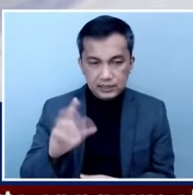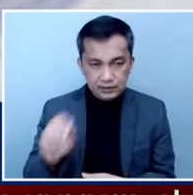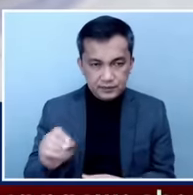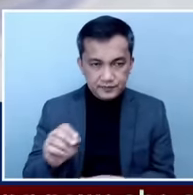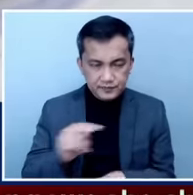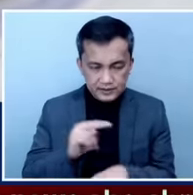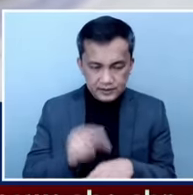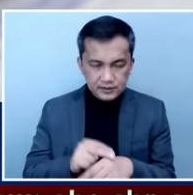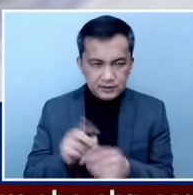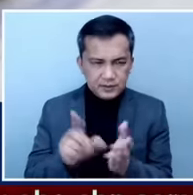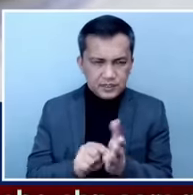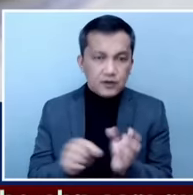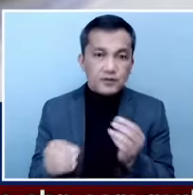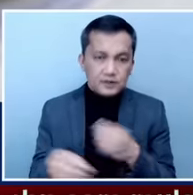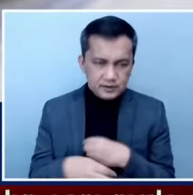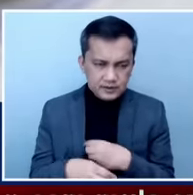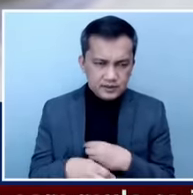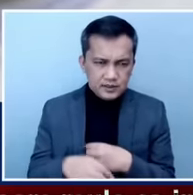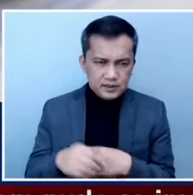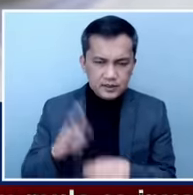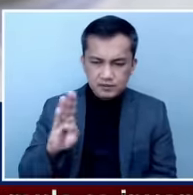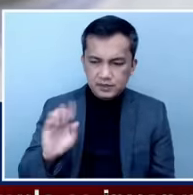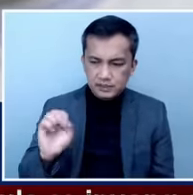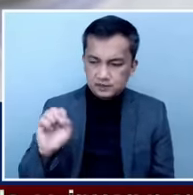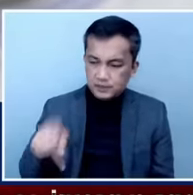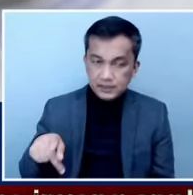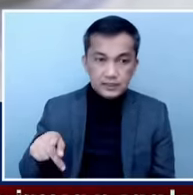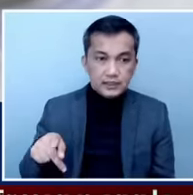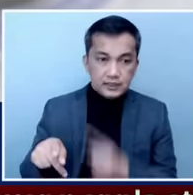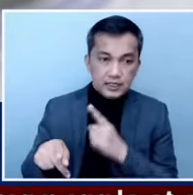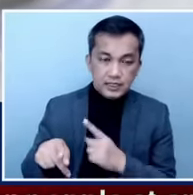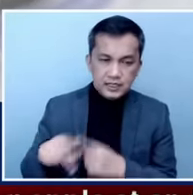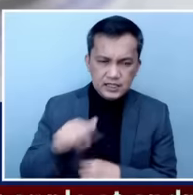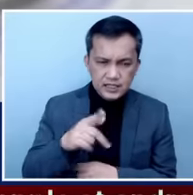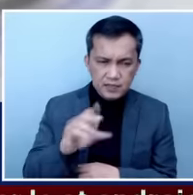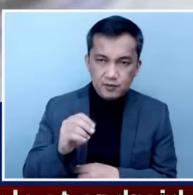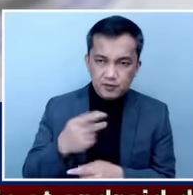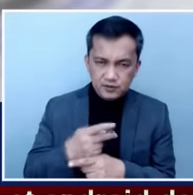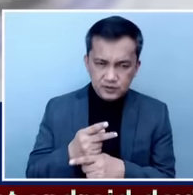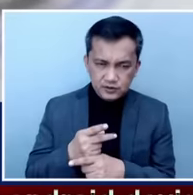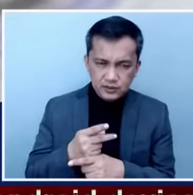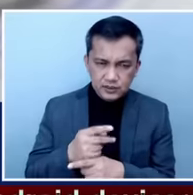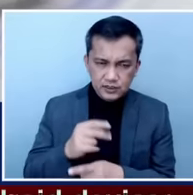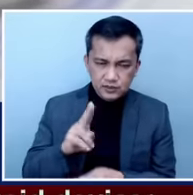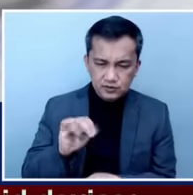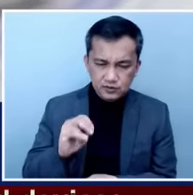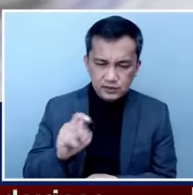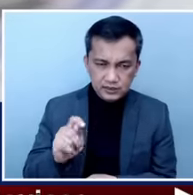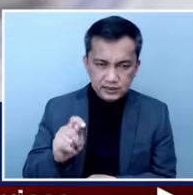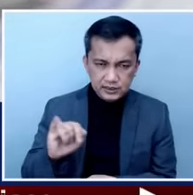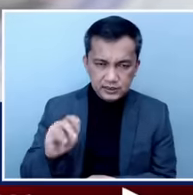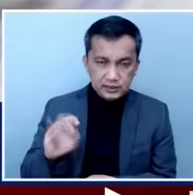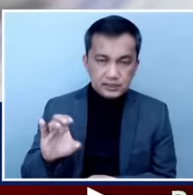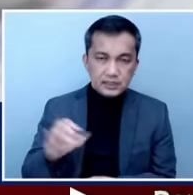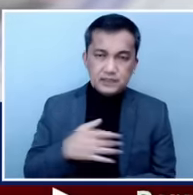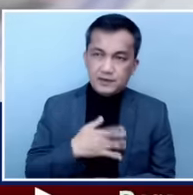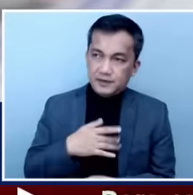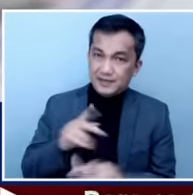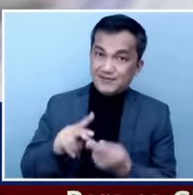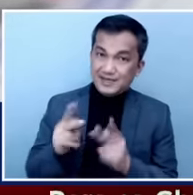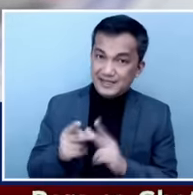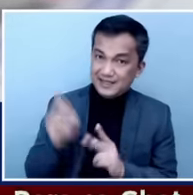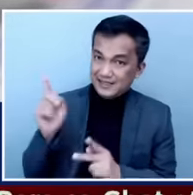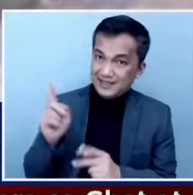National Printing Office, Bangko Sentral ng Pilipinas at Apo Production Unit Inc. ang ilan sa mga napipisil na partner para